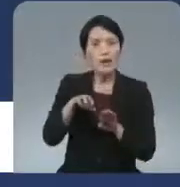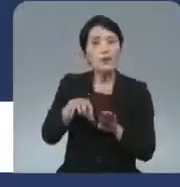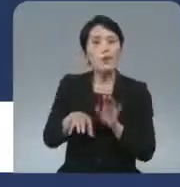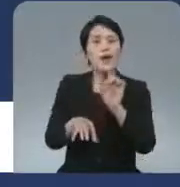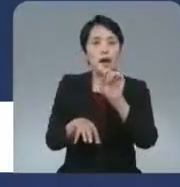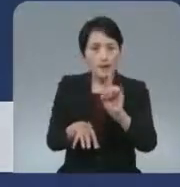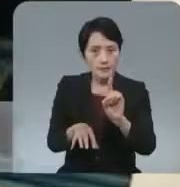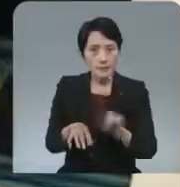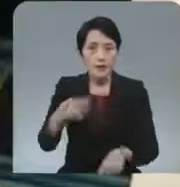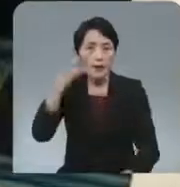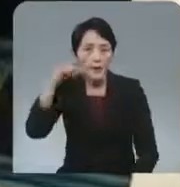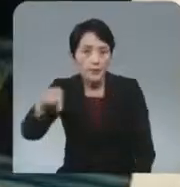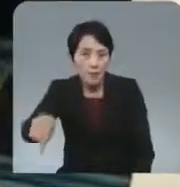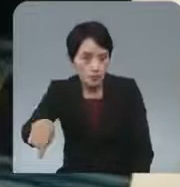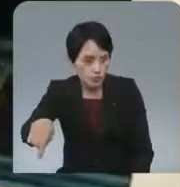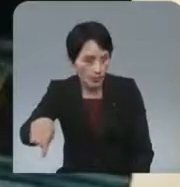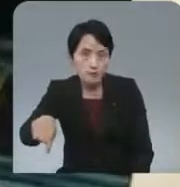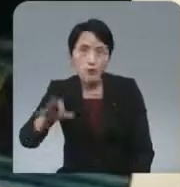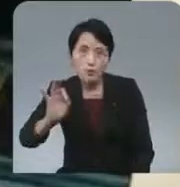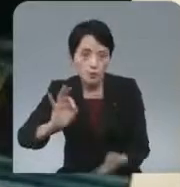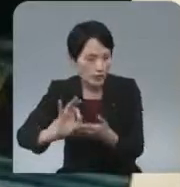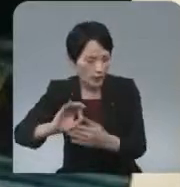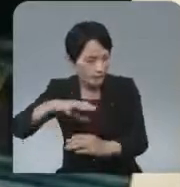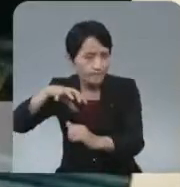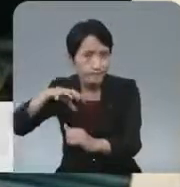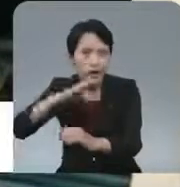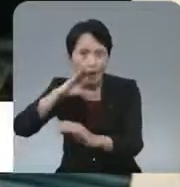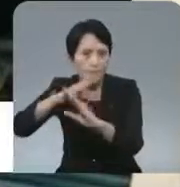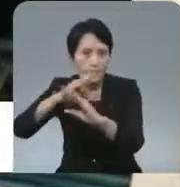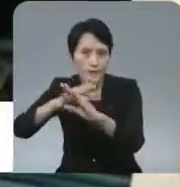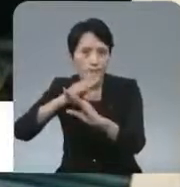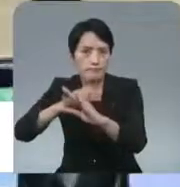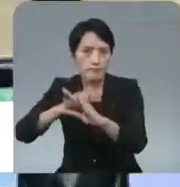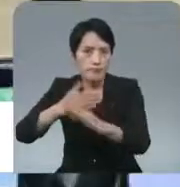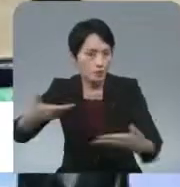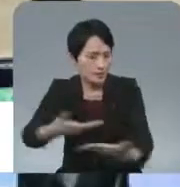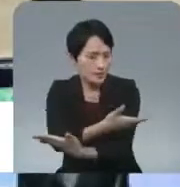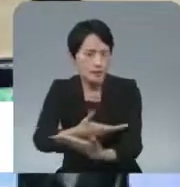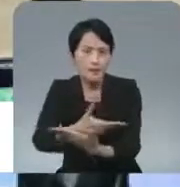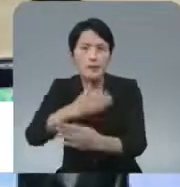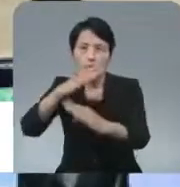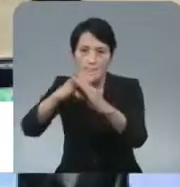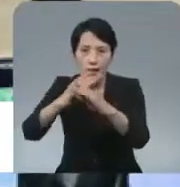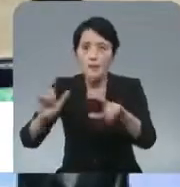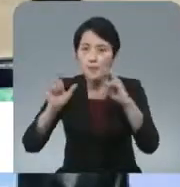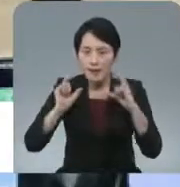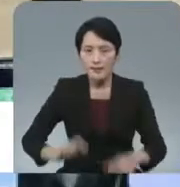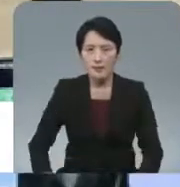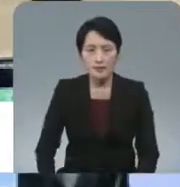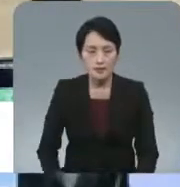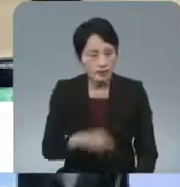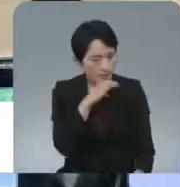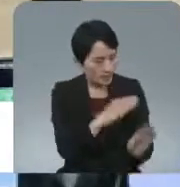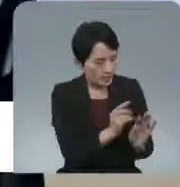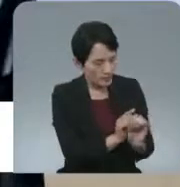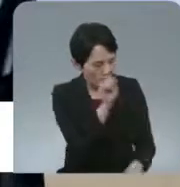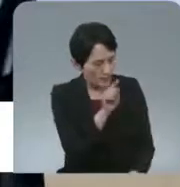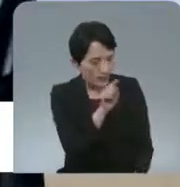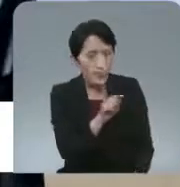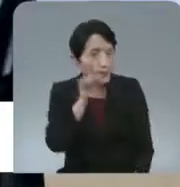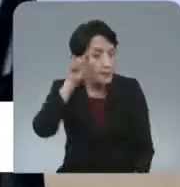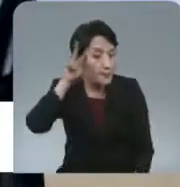Bắc Triều Tiên một công dân và một tổ chức Nga có dính líu đến chương trình phát triển tên lửa đạn đạo và vũ khí hủy diệt hàng loạt của miền Bắc